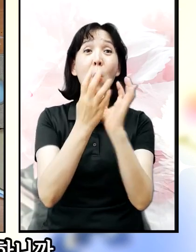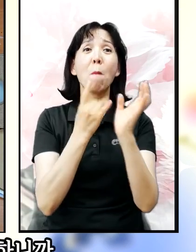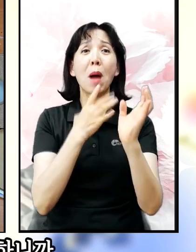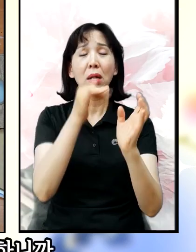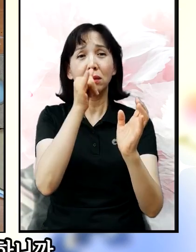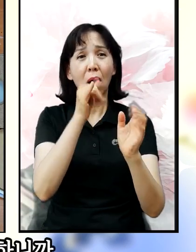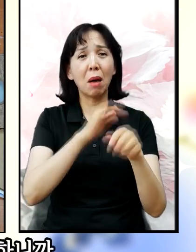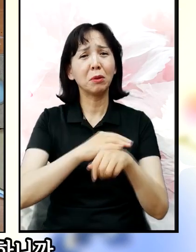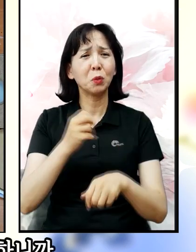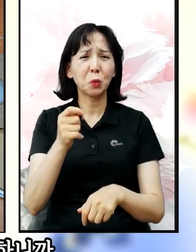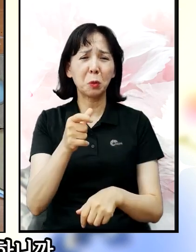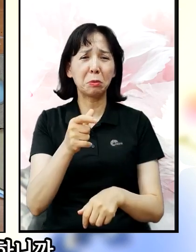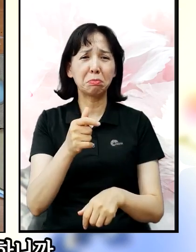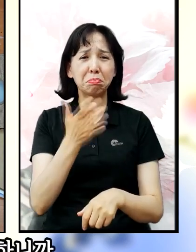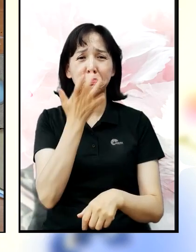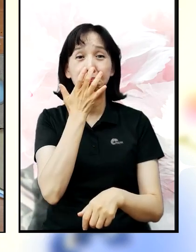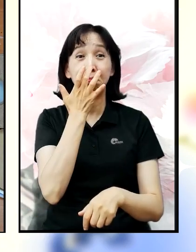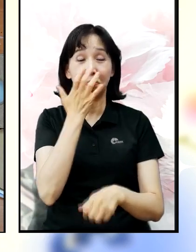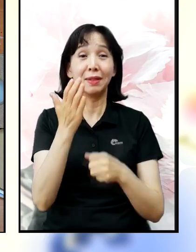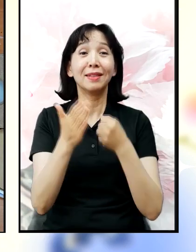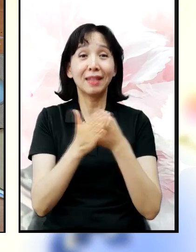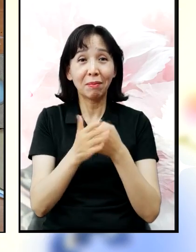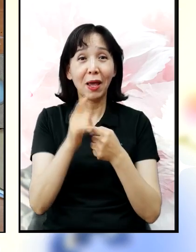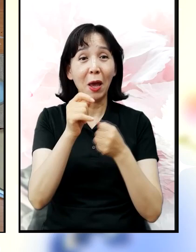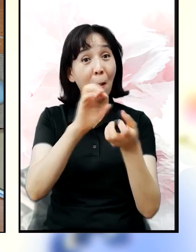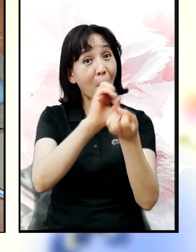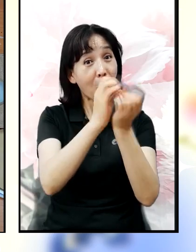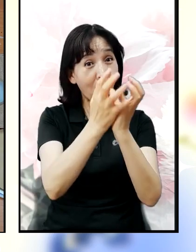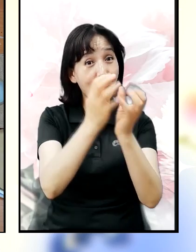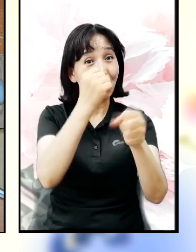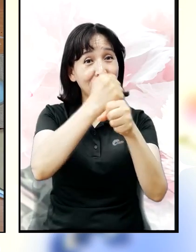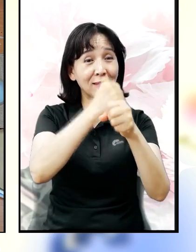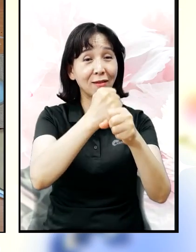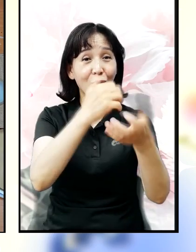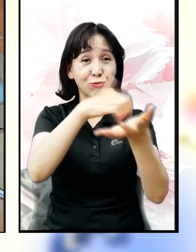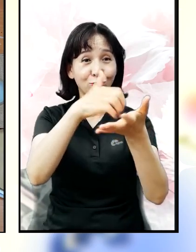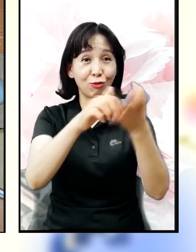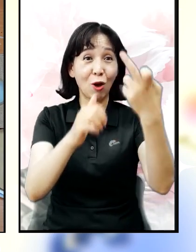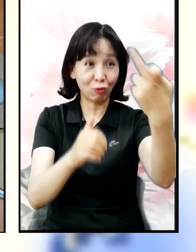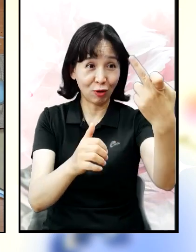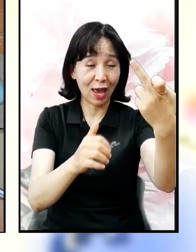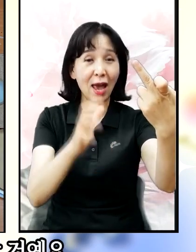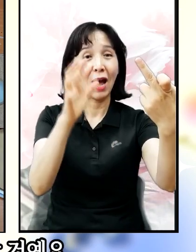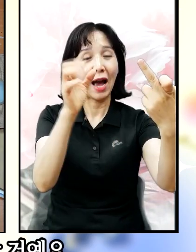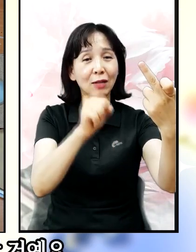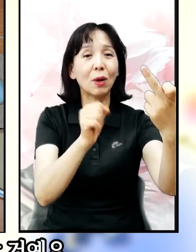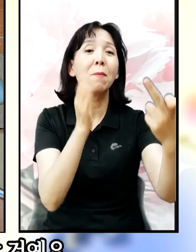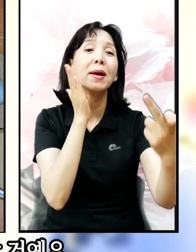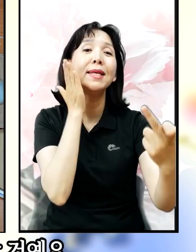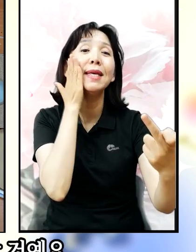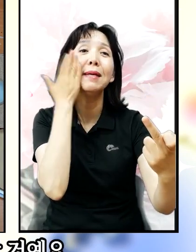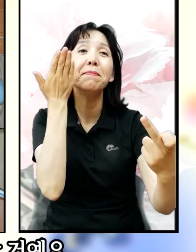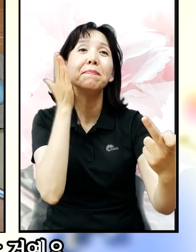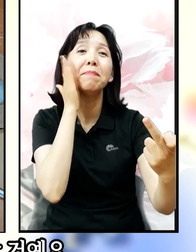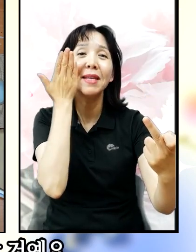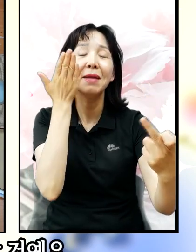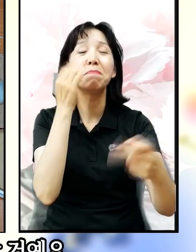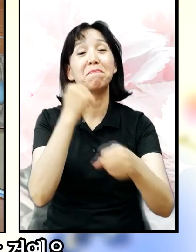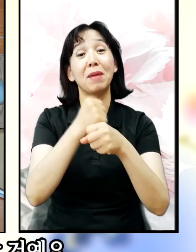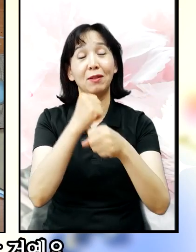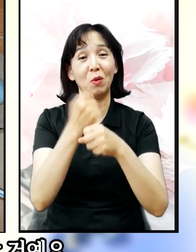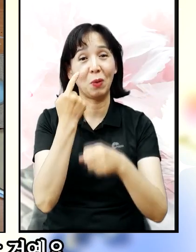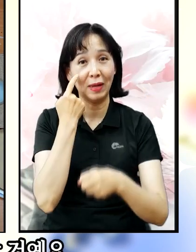이제 꽃만 있으면 조금 심심하니까 저희가 이제 이 꽃들을 예쁘게 받쳐줄 꽃잎을 한번 만들어 보도록